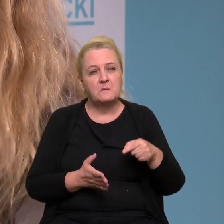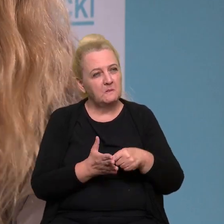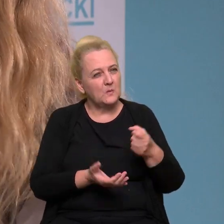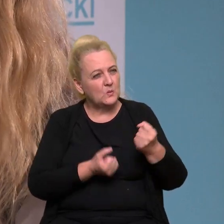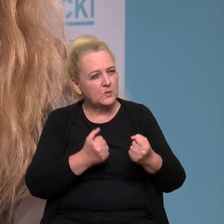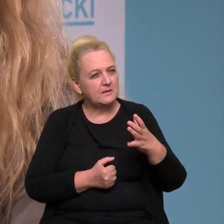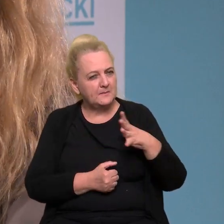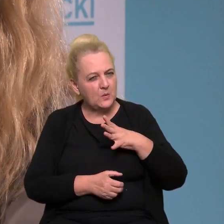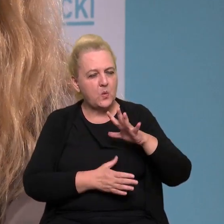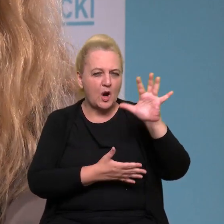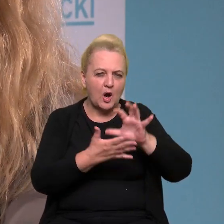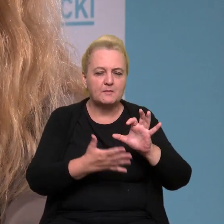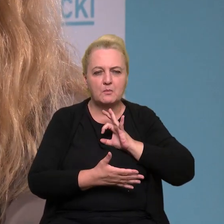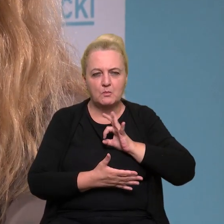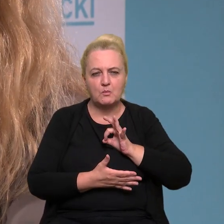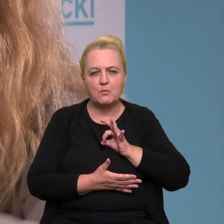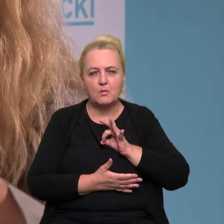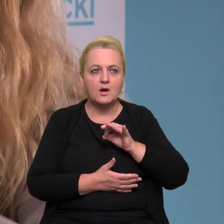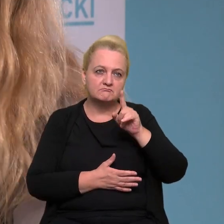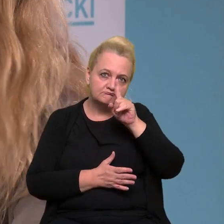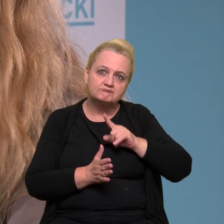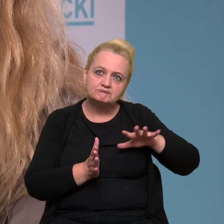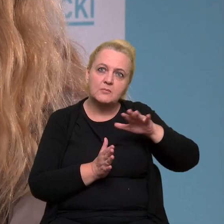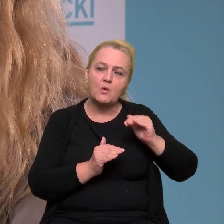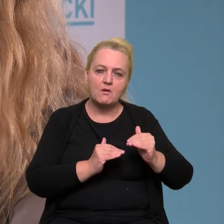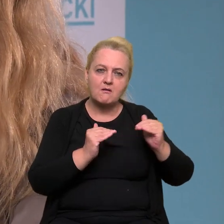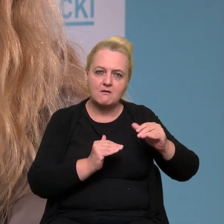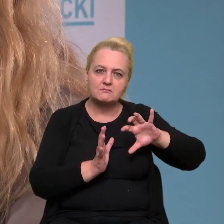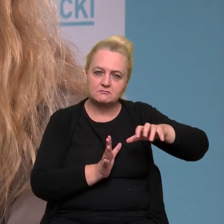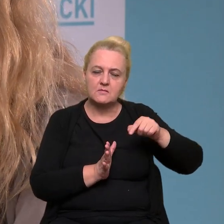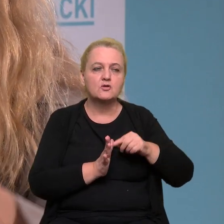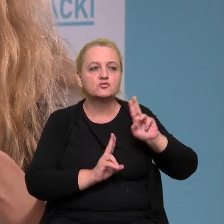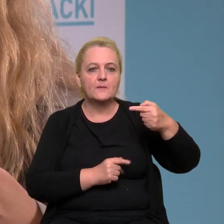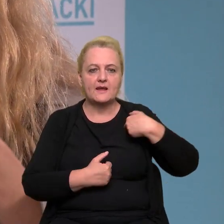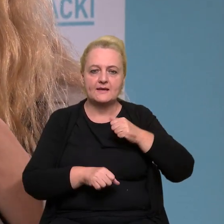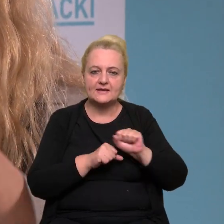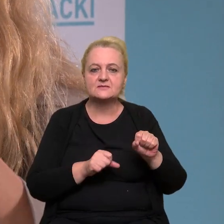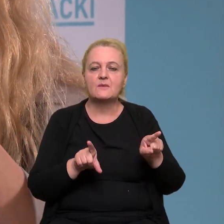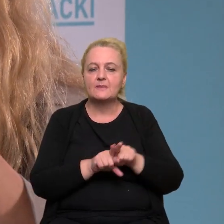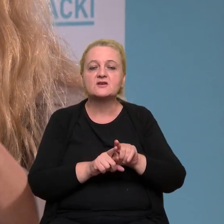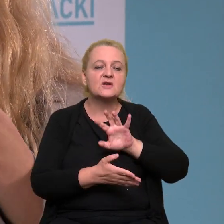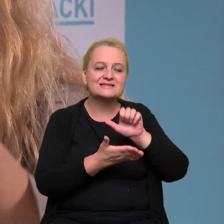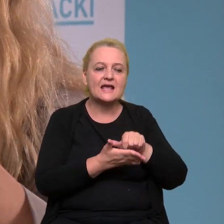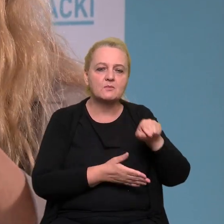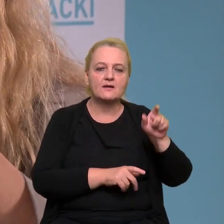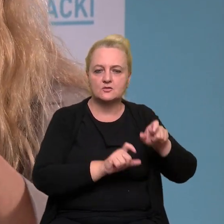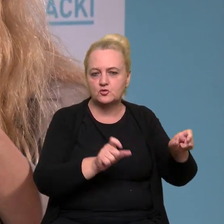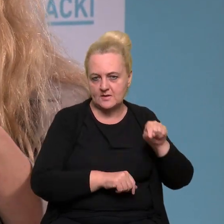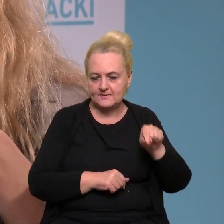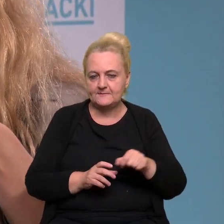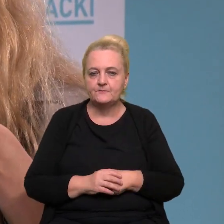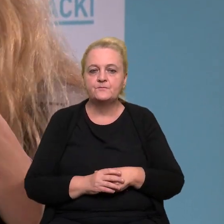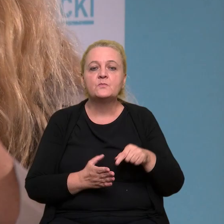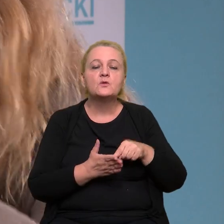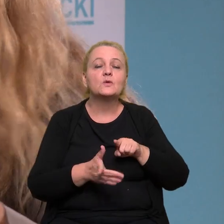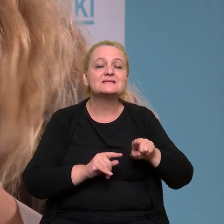trudne było opisywanie mojej klasy społecznej, z której pochodzę, i zajmowanie się nią, czyli